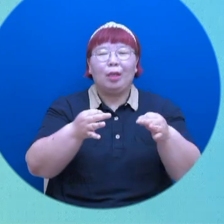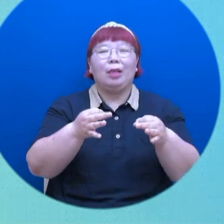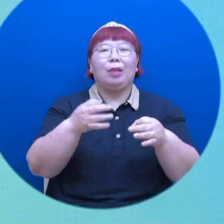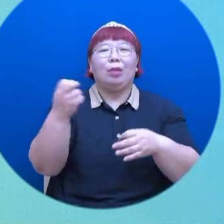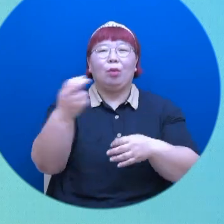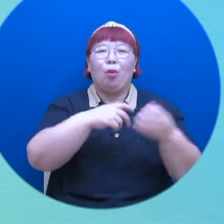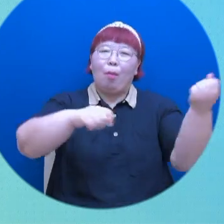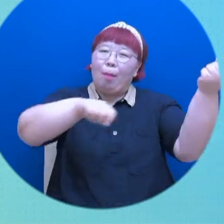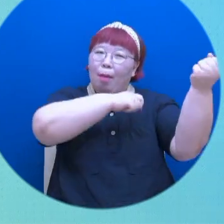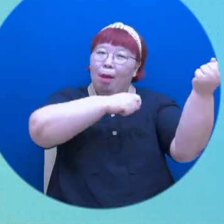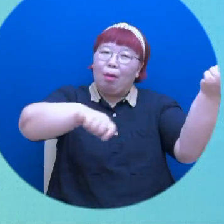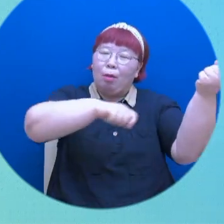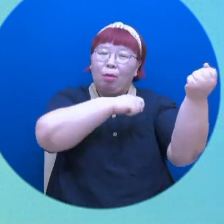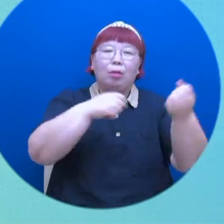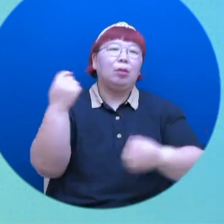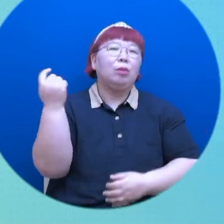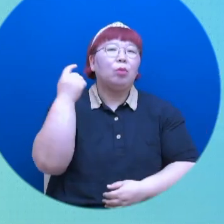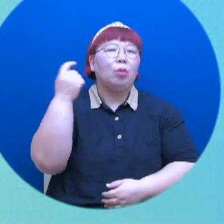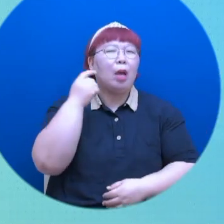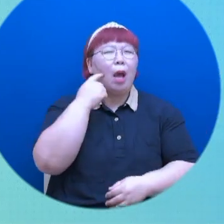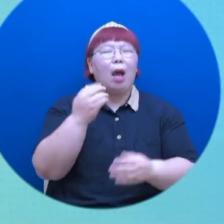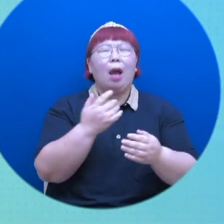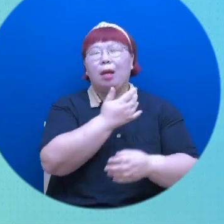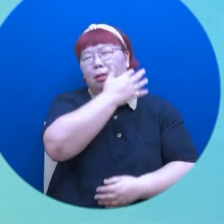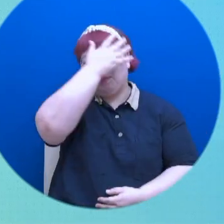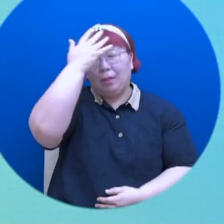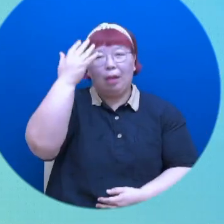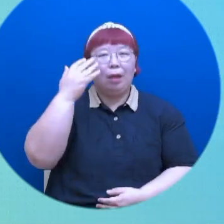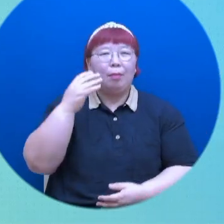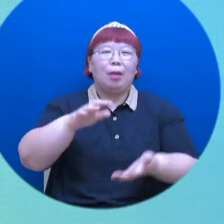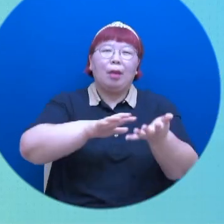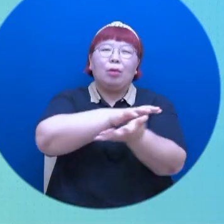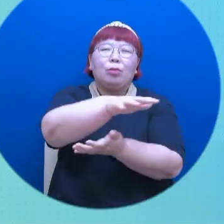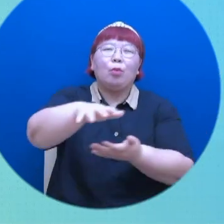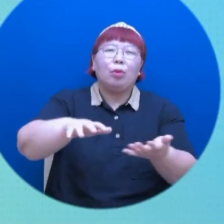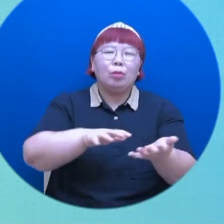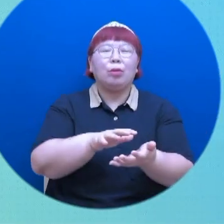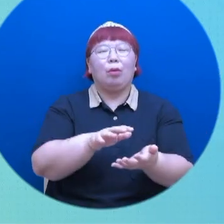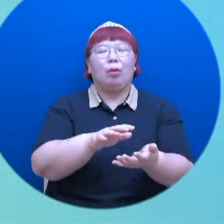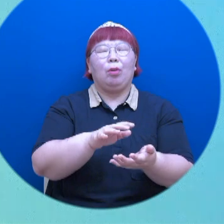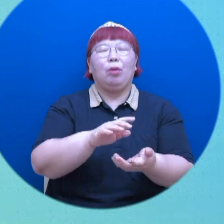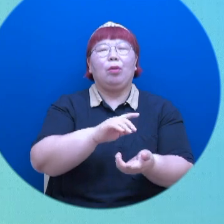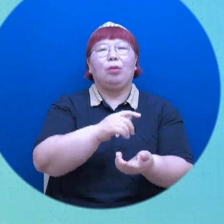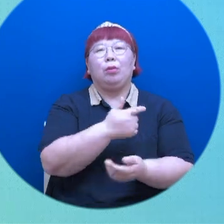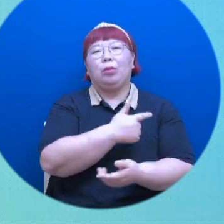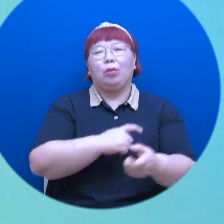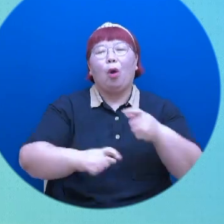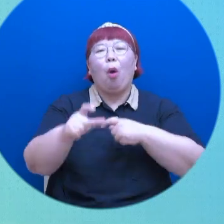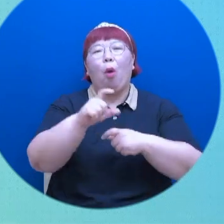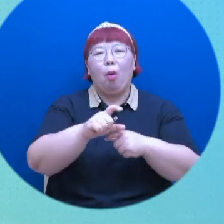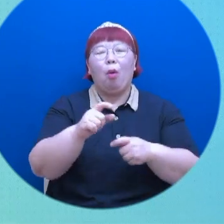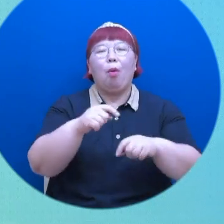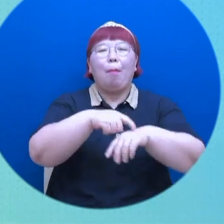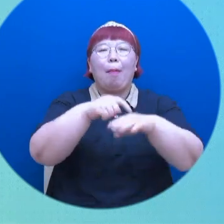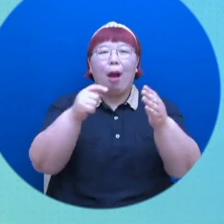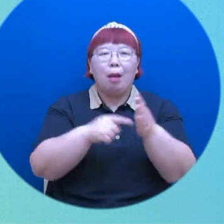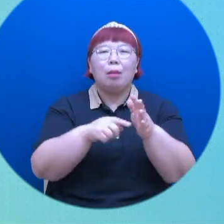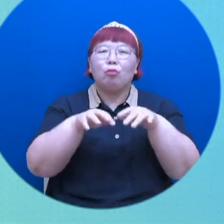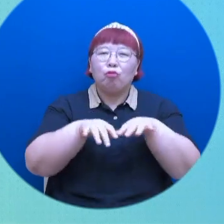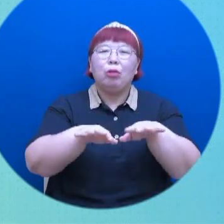바이올린 소리가 아름답게 어우러져서 원래도 좋았지만 또 마음을 울리고